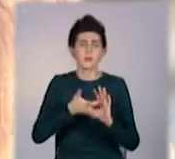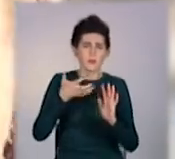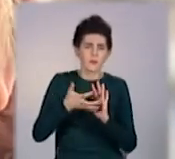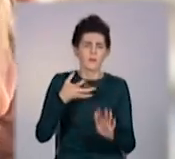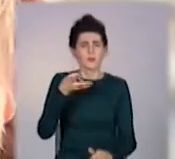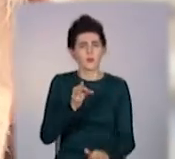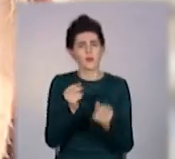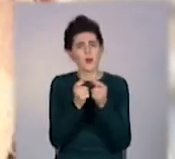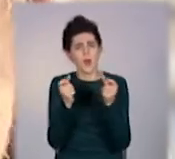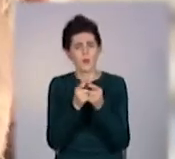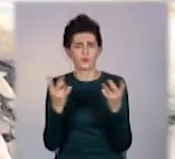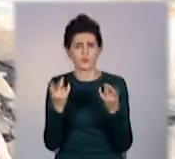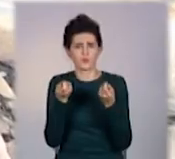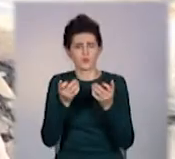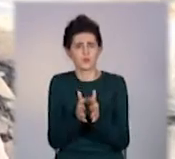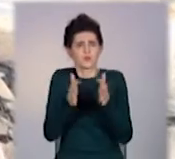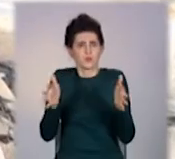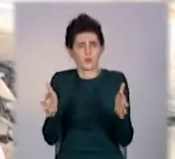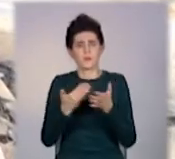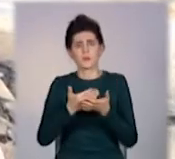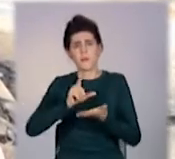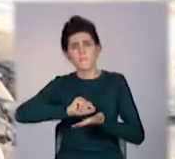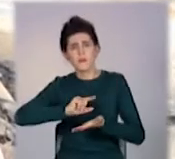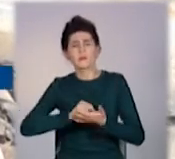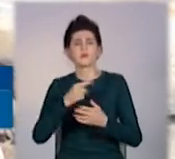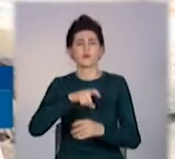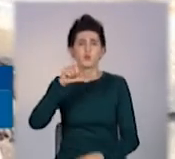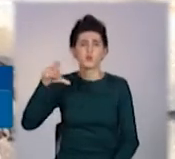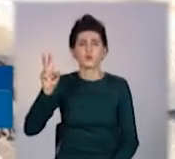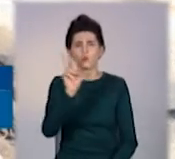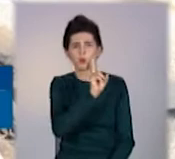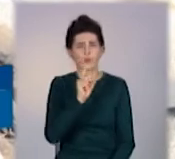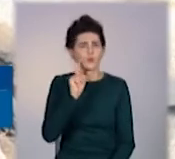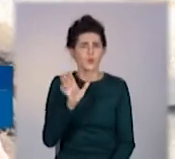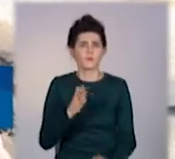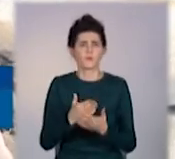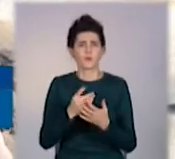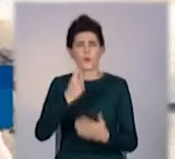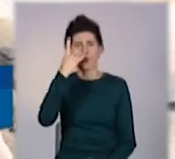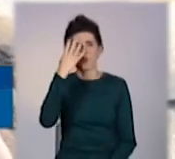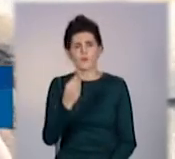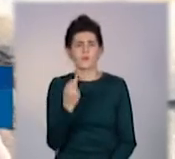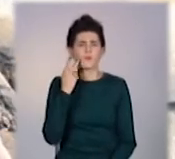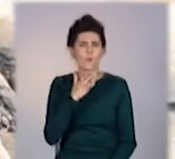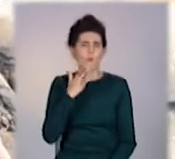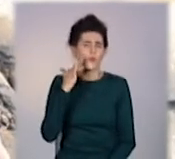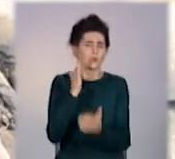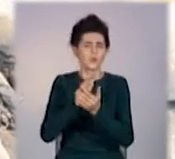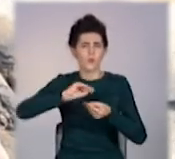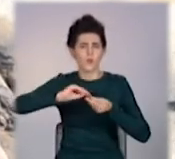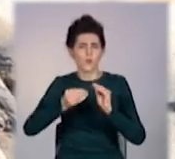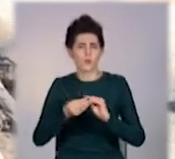стверджує, треба видавати більше. Для пенсіонерів, звісно, неудобно. Не завжди в один день можна вирішити всі питання,